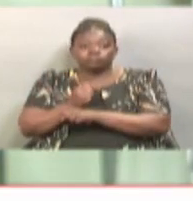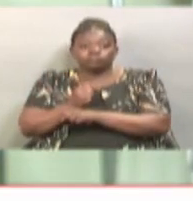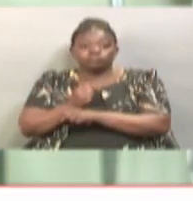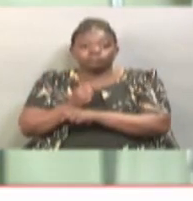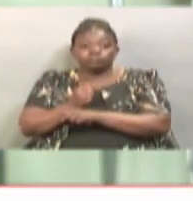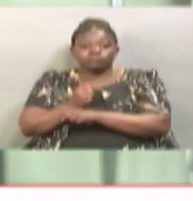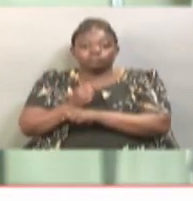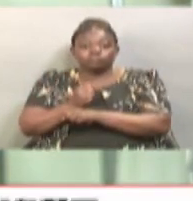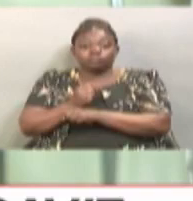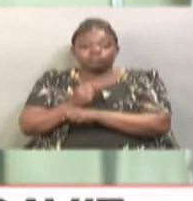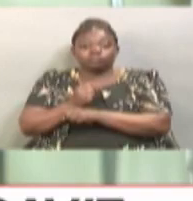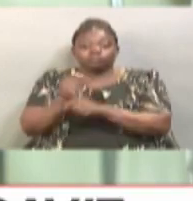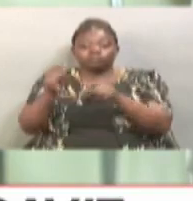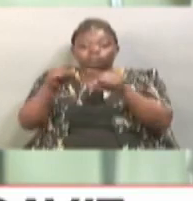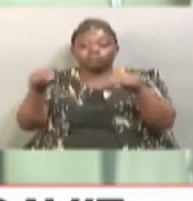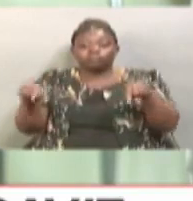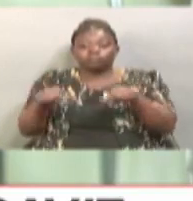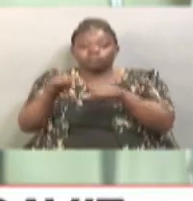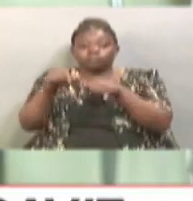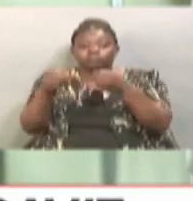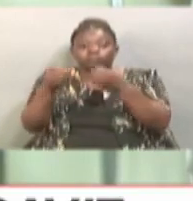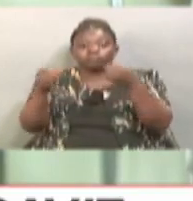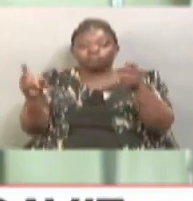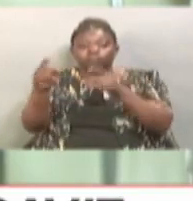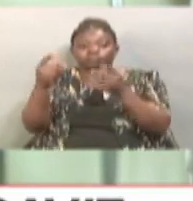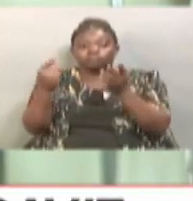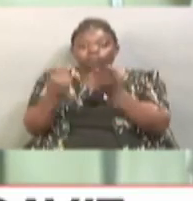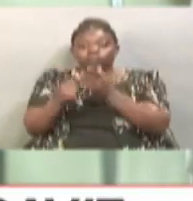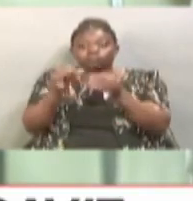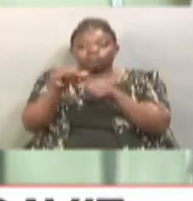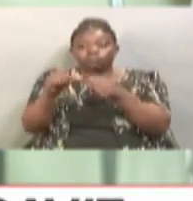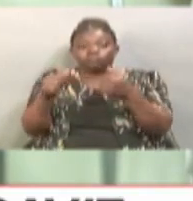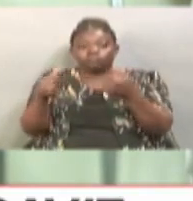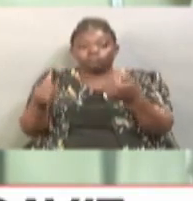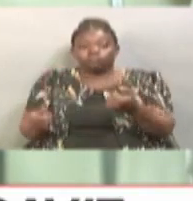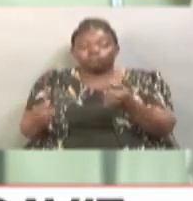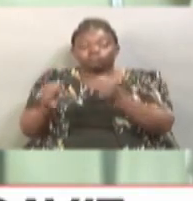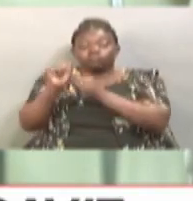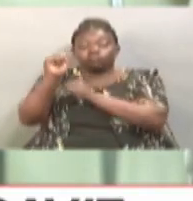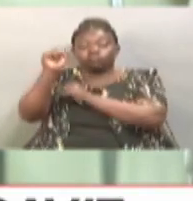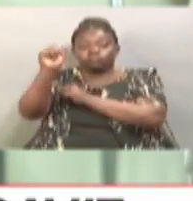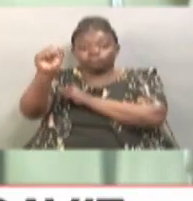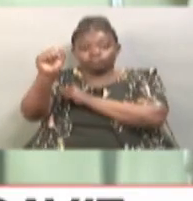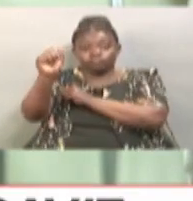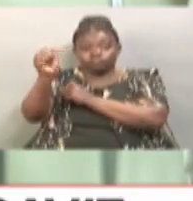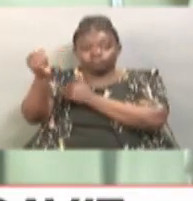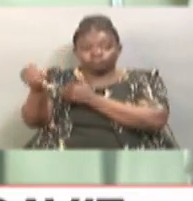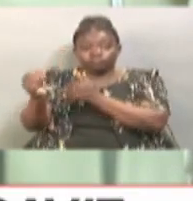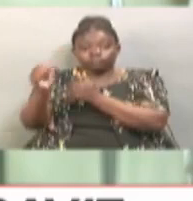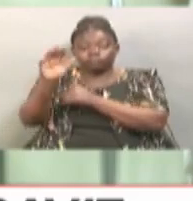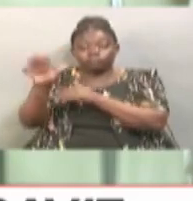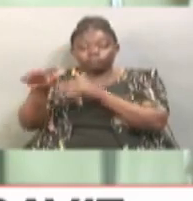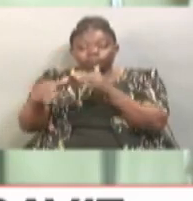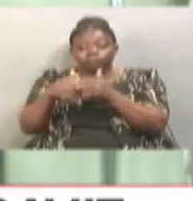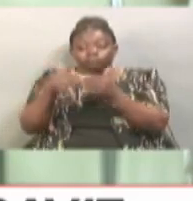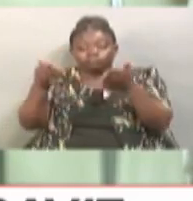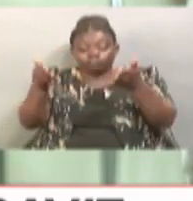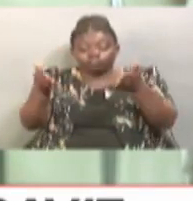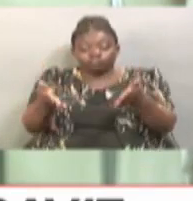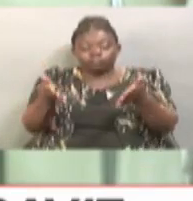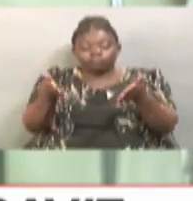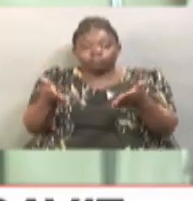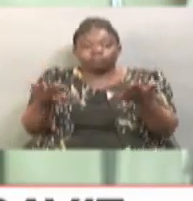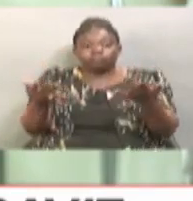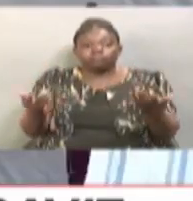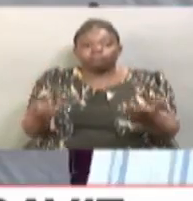nga mu rumu mwalimu abaana bannayuganda baali bangi abawala abaali bawerako abaali basukka 15 naye nga bonna bewali awo